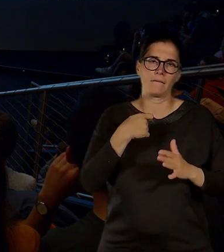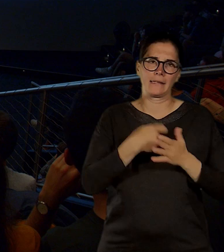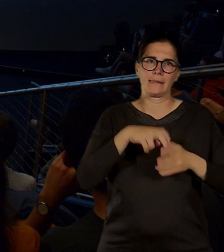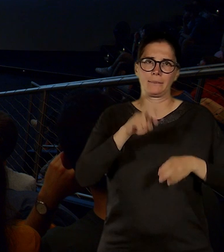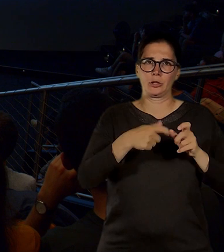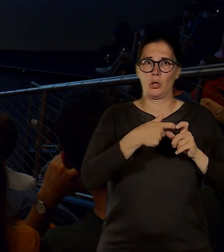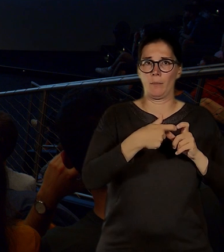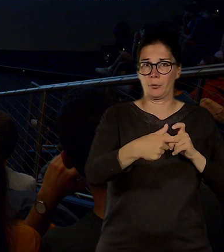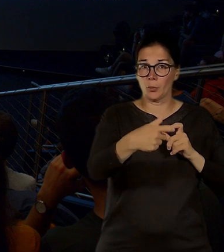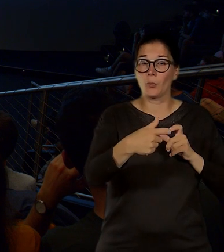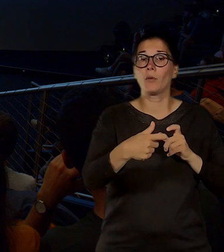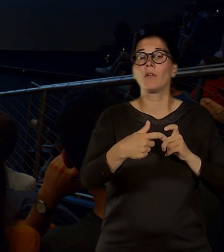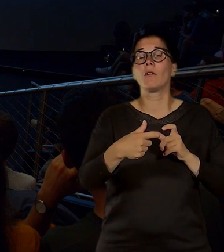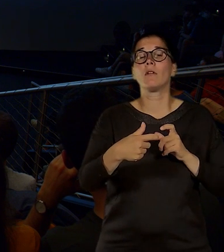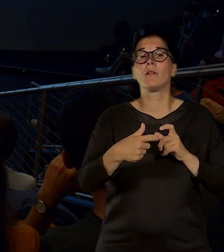navazují